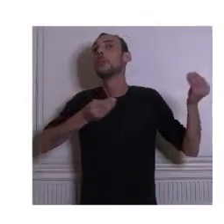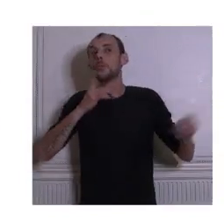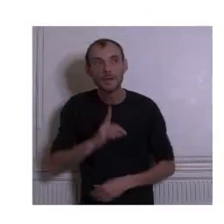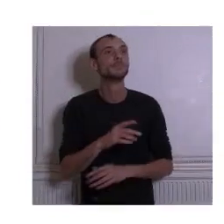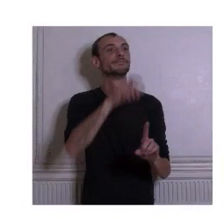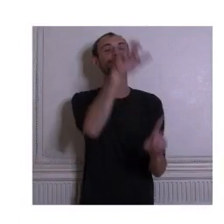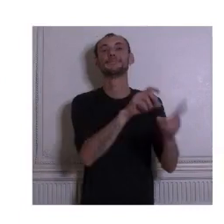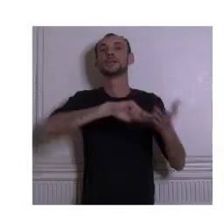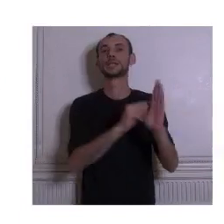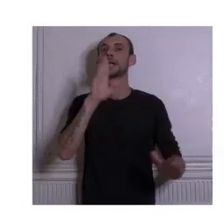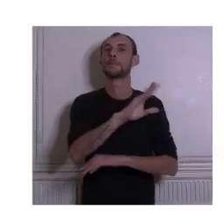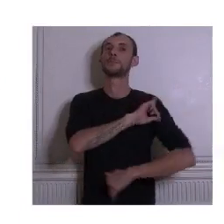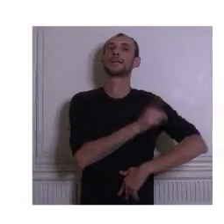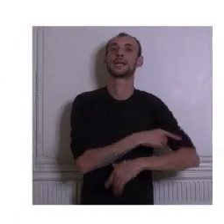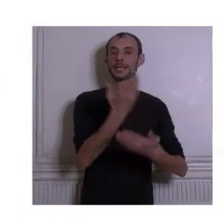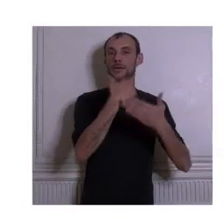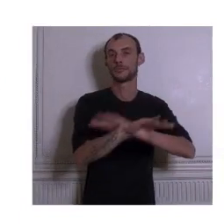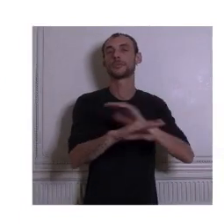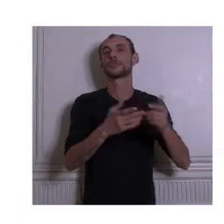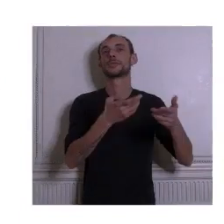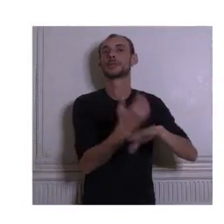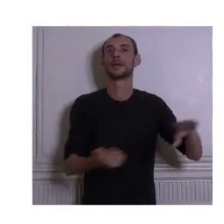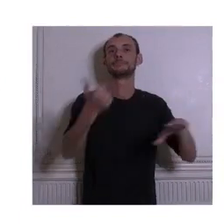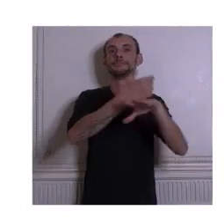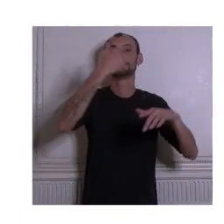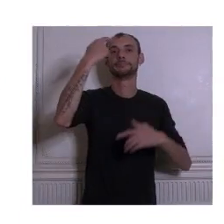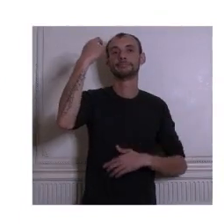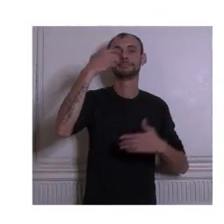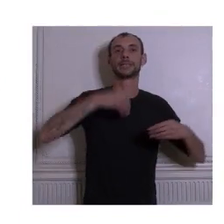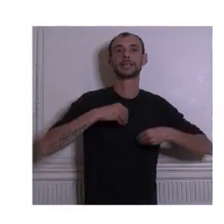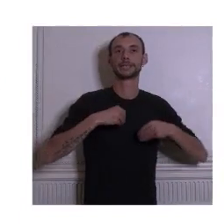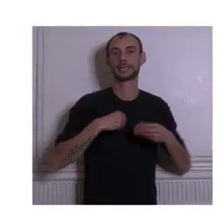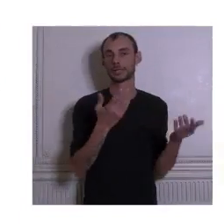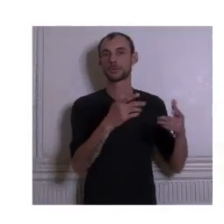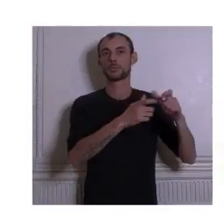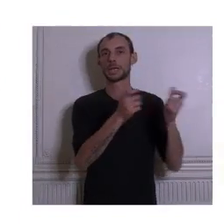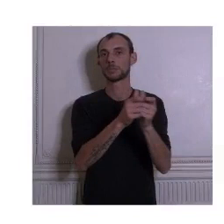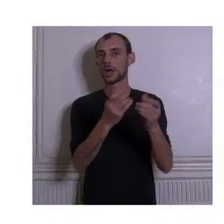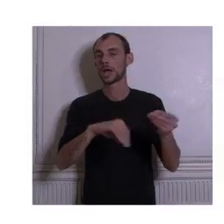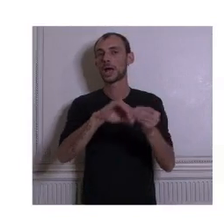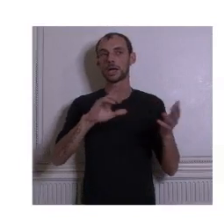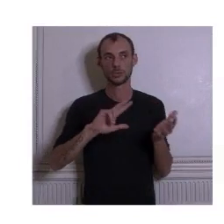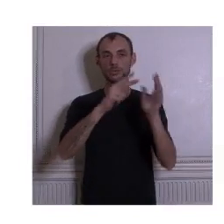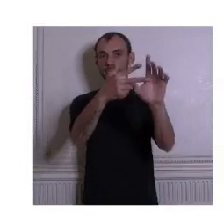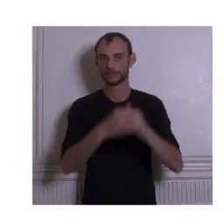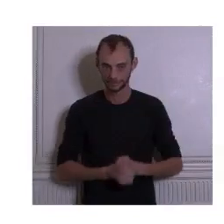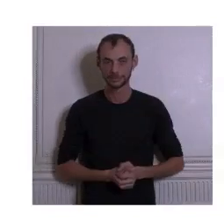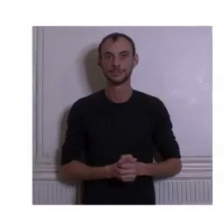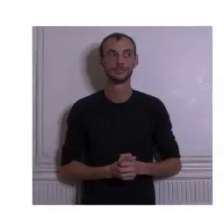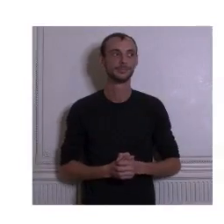de musique se voit contrainte de diminuer d'une heure en accord avec l'agent actuel le volume horaire des cours. Passage